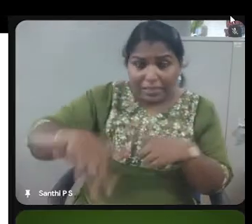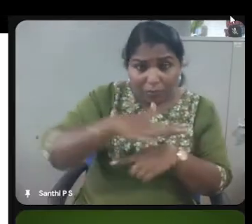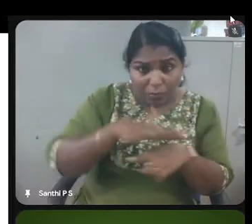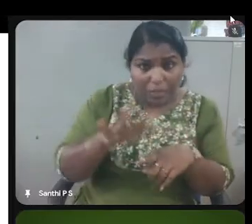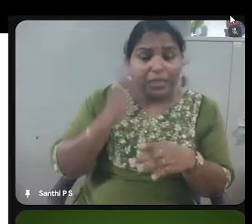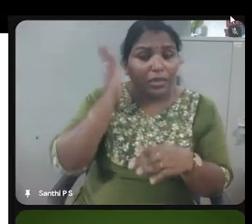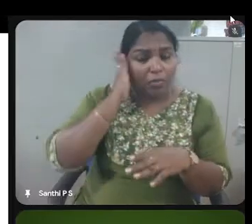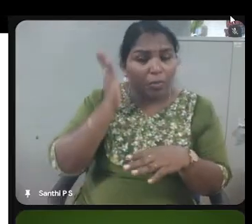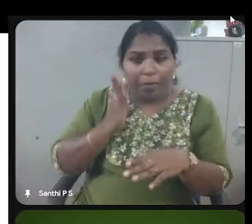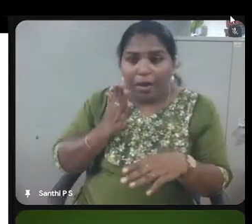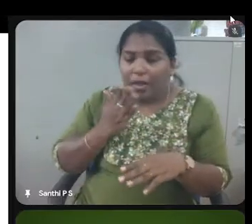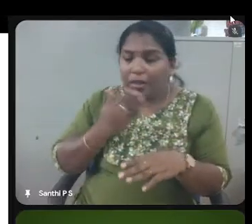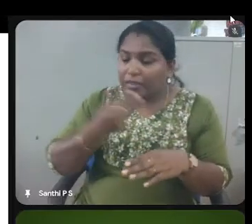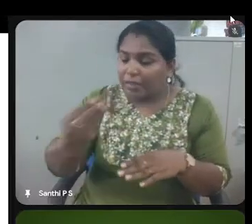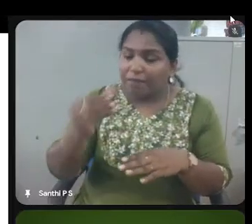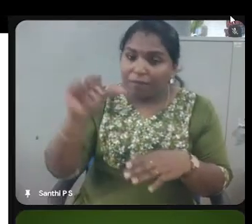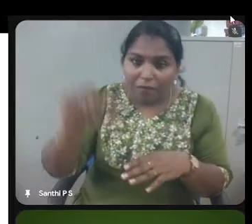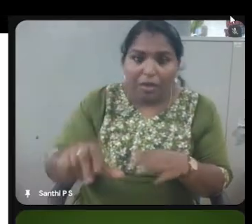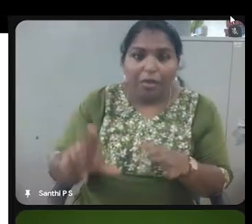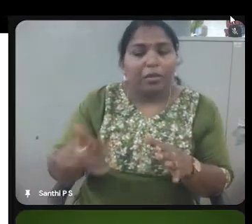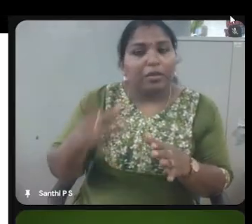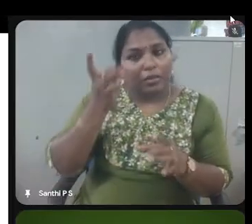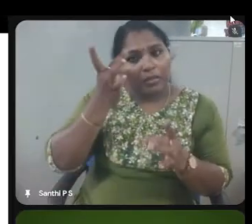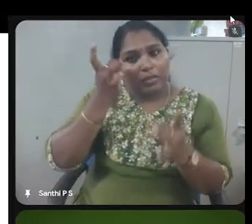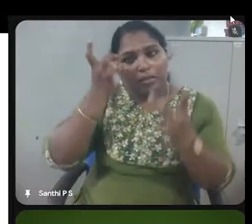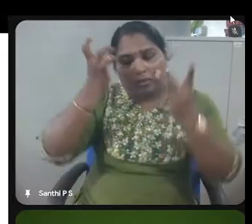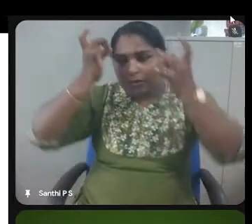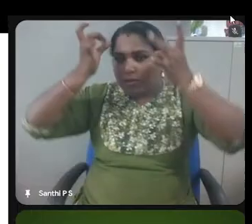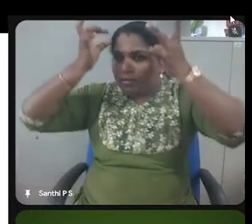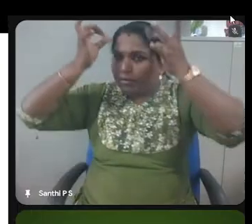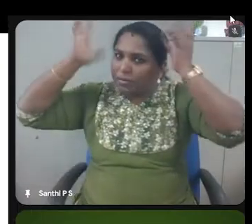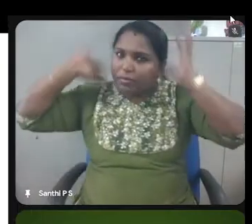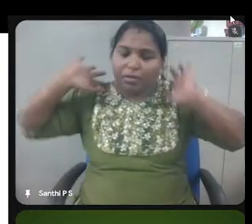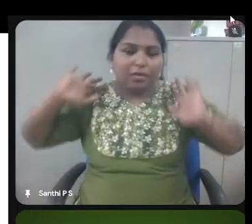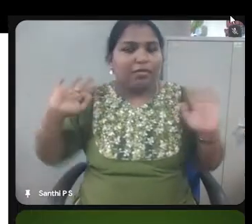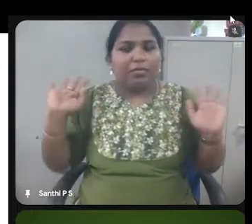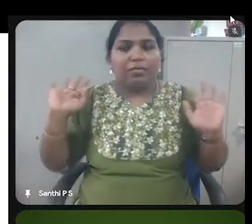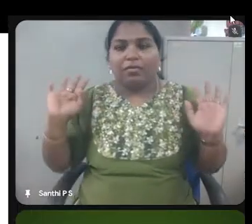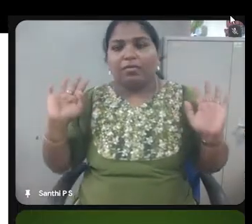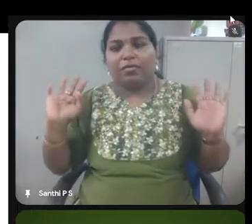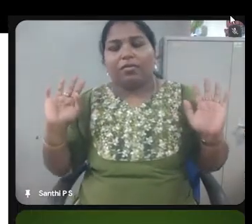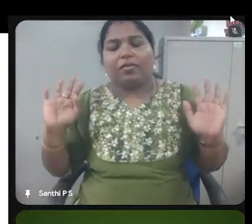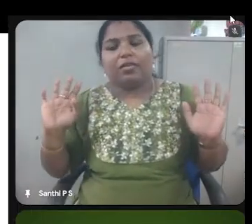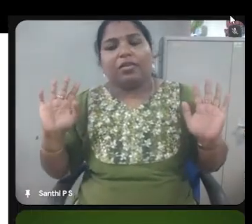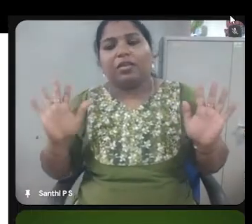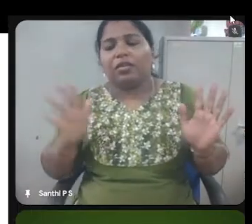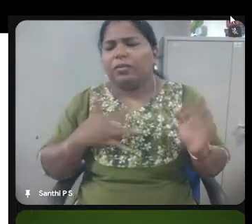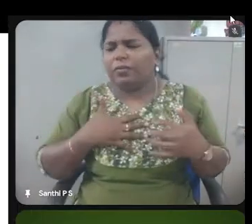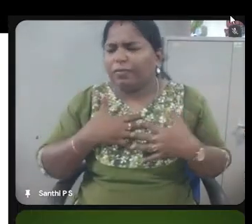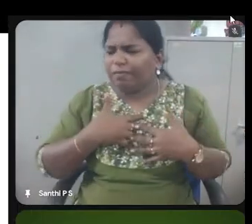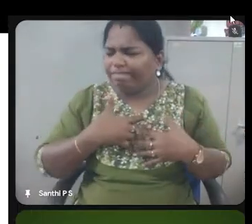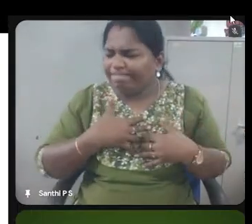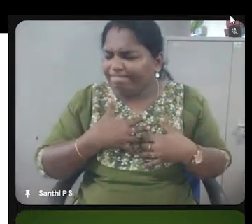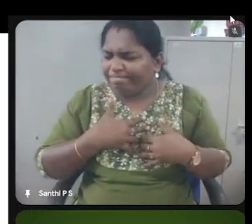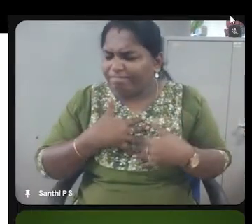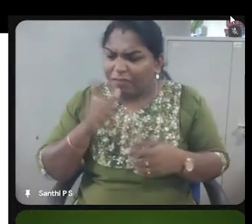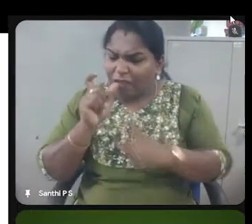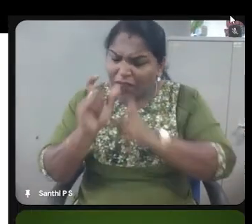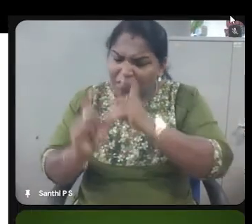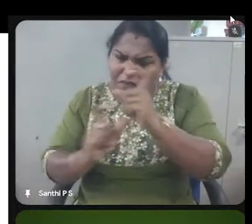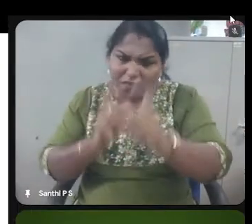അവൻ ഭയങ്കരമായിട്ട് അഗ്രസീവ് ആവാണ്. പിന്നെ ആളത് ഭയങ്കര ഇമോഷണലി നമ്മളതിനെ തളർത്തുന്ന രീതിയിലുള്ള വർത്തമാനങ്ങളൊക്കെ അങ്ങനെ വാക്കുകളാണ്